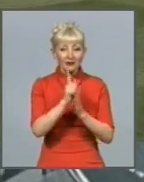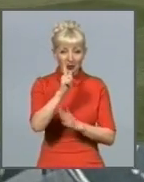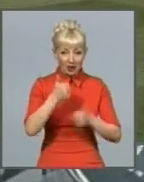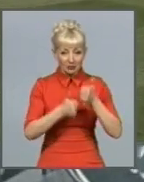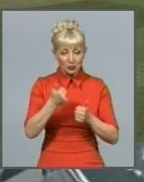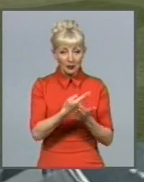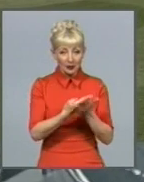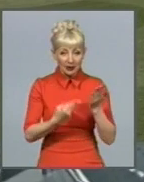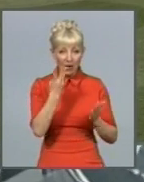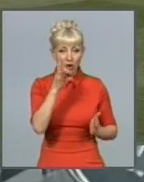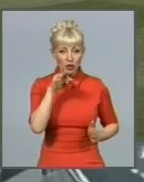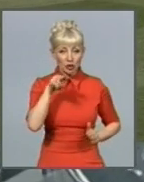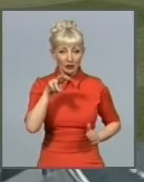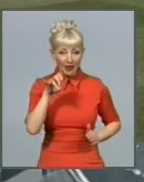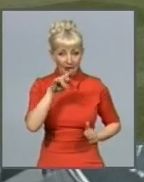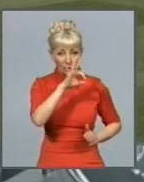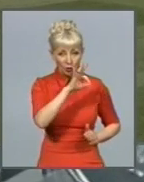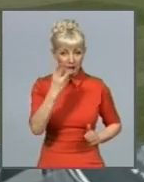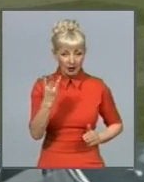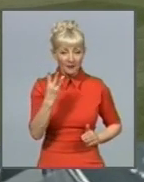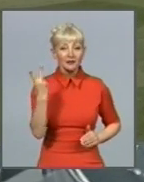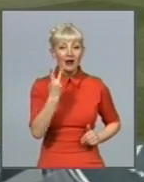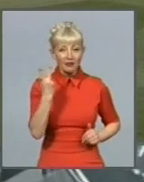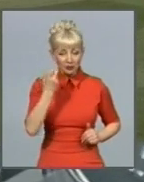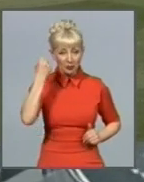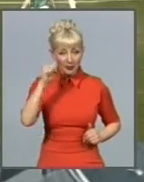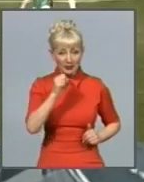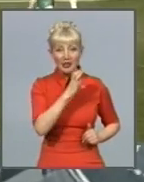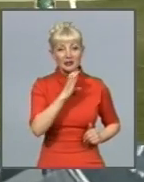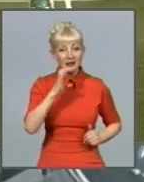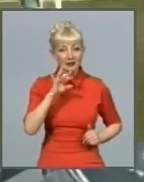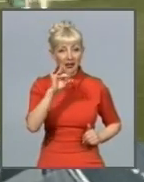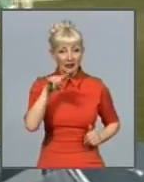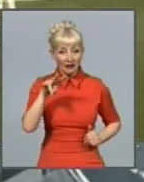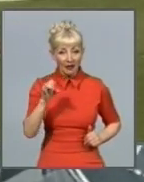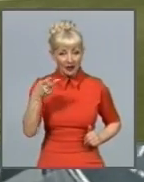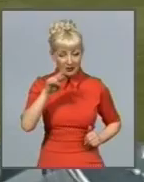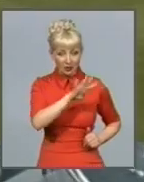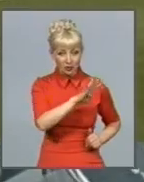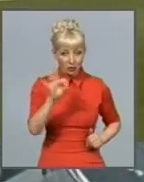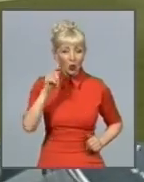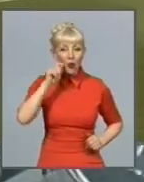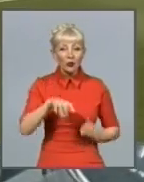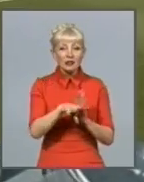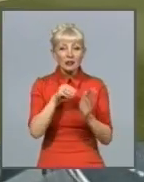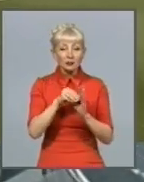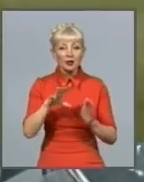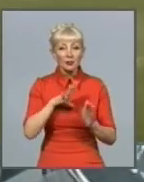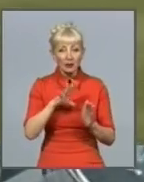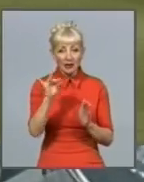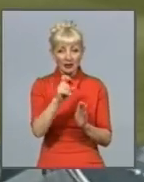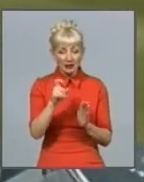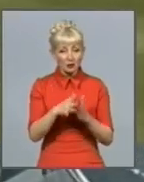Шотландии 0-3, во втором разгромили Северную Ирландию 4-0. Украинская сборная была составлена больше чем наполовину